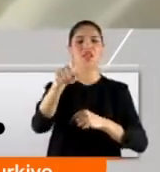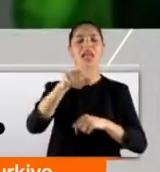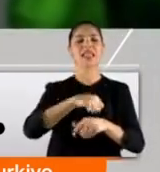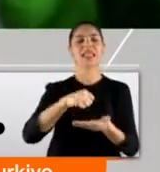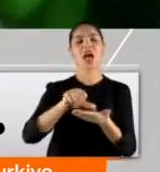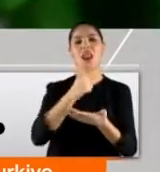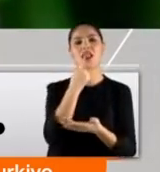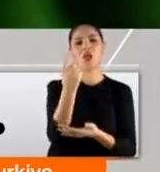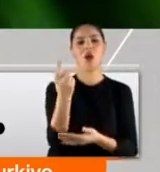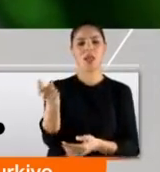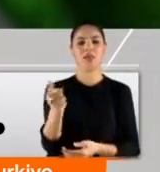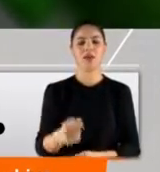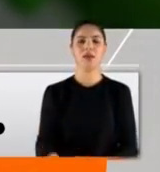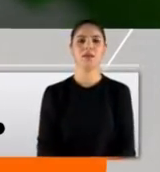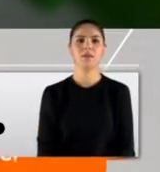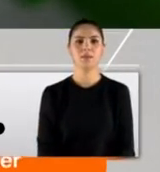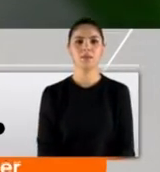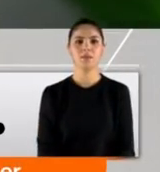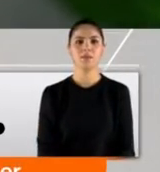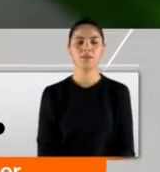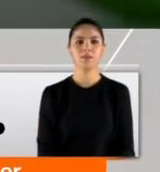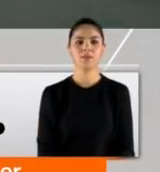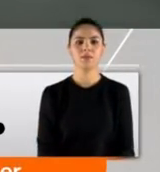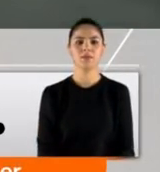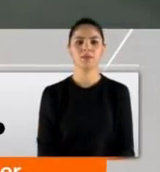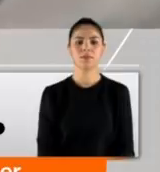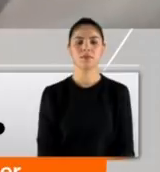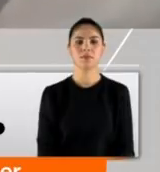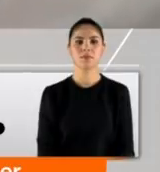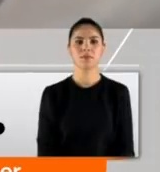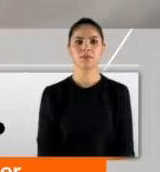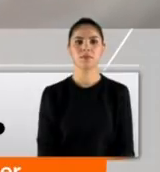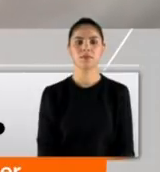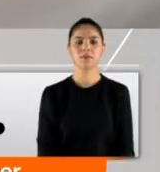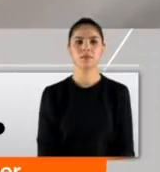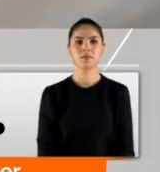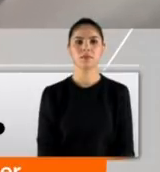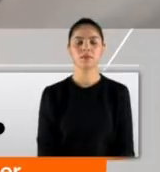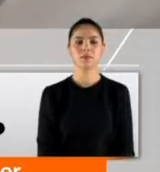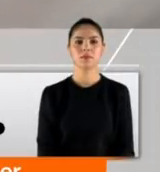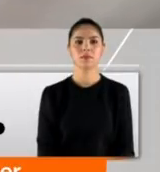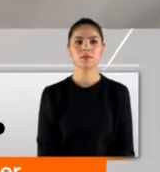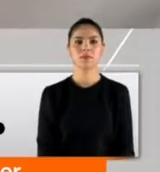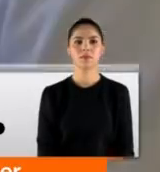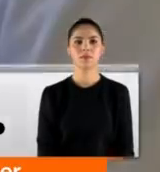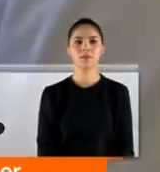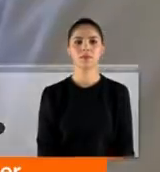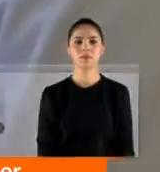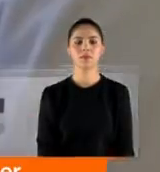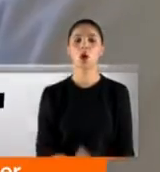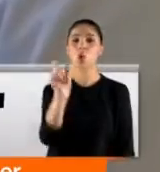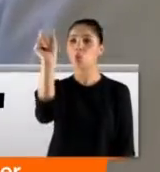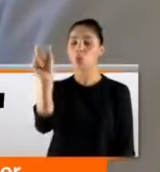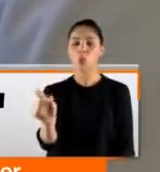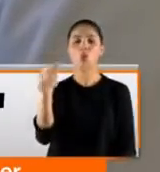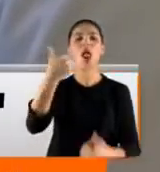companies helping us to increase the supply and so that we could have a normal winter next year. Uğur